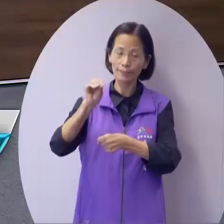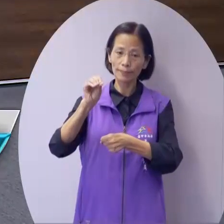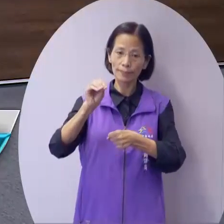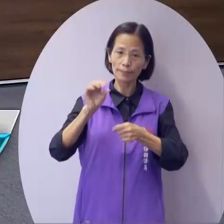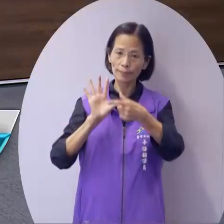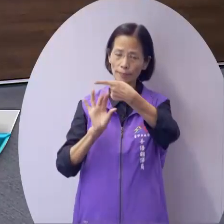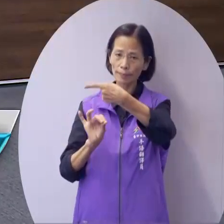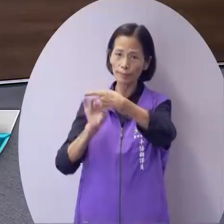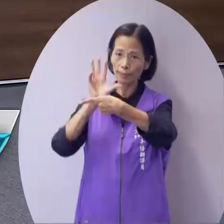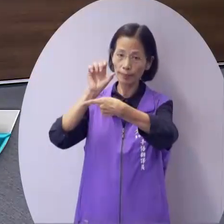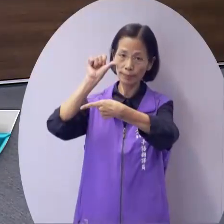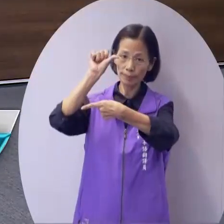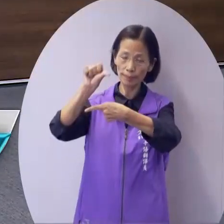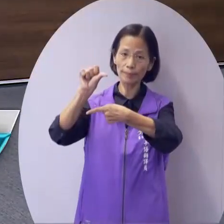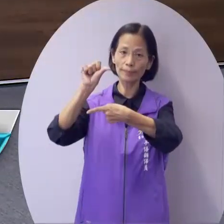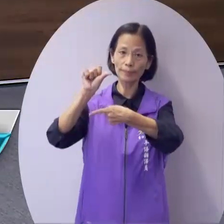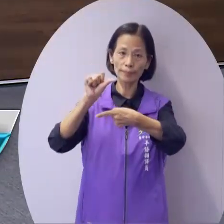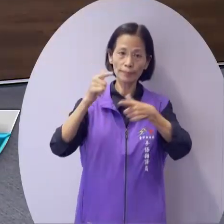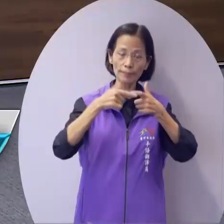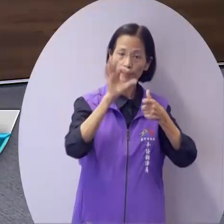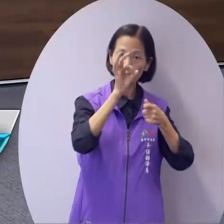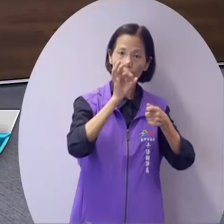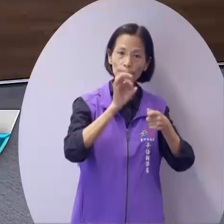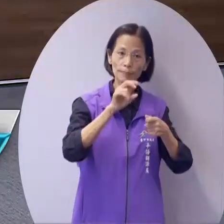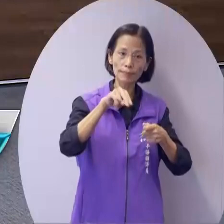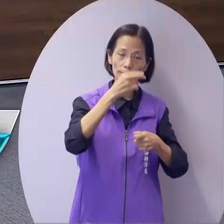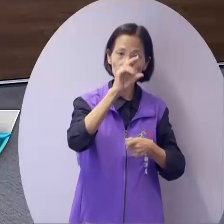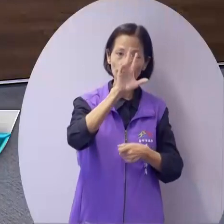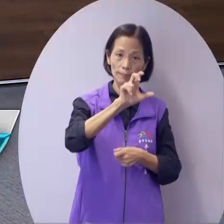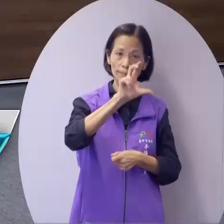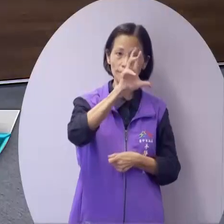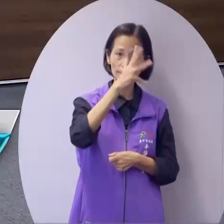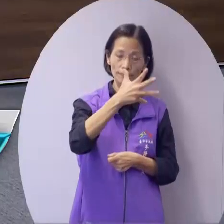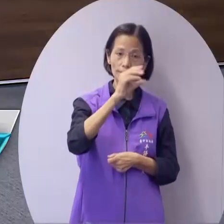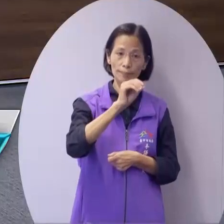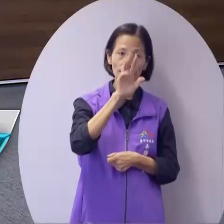比例85%，本府配合款